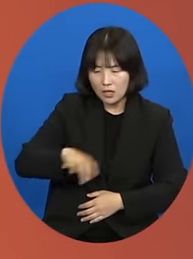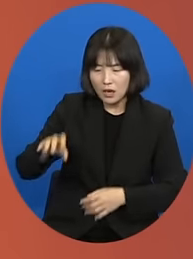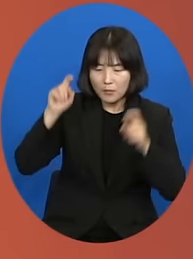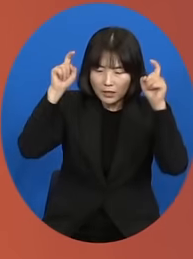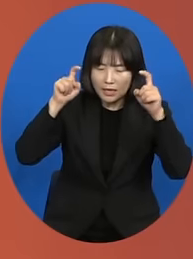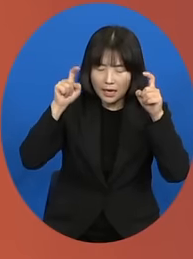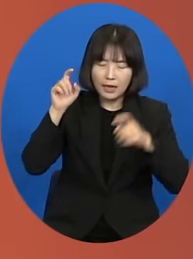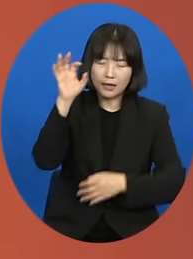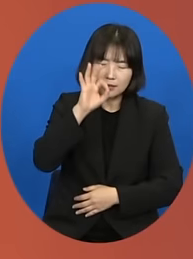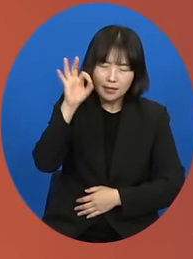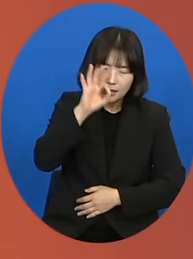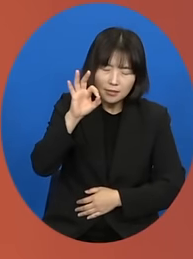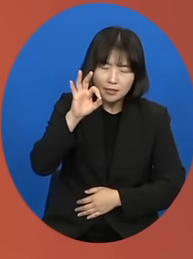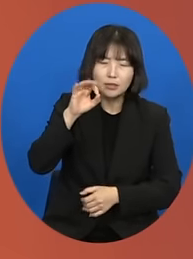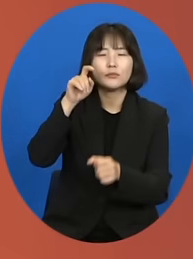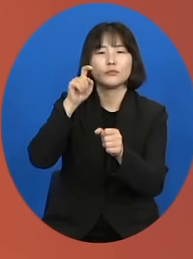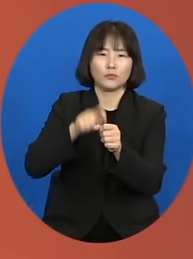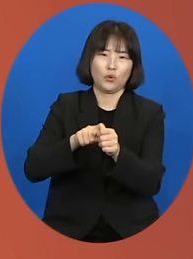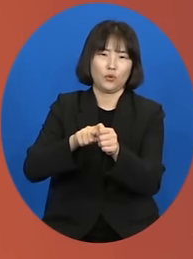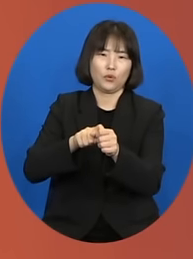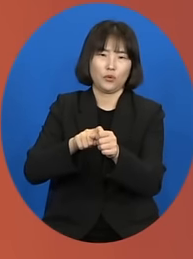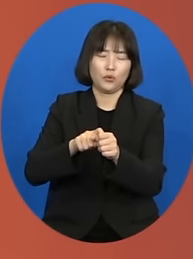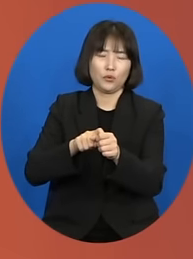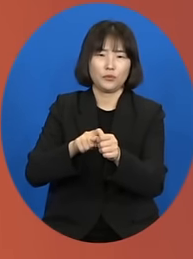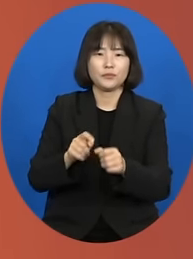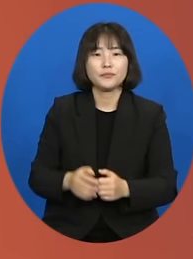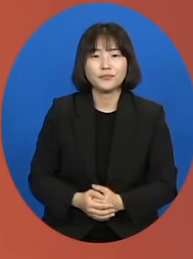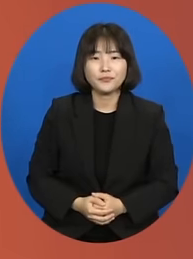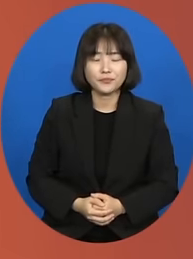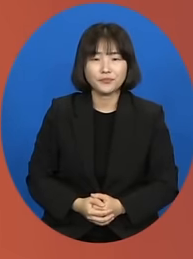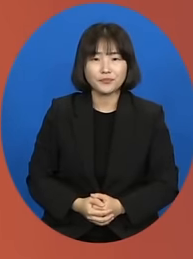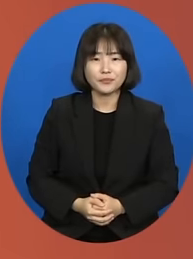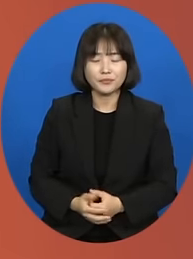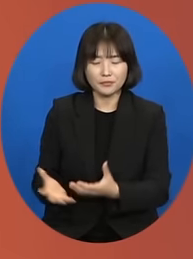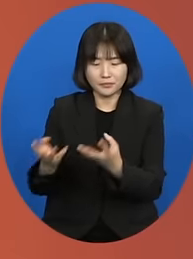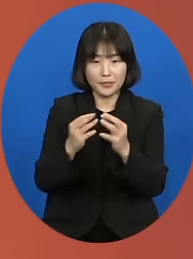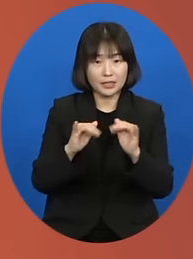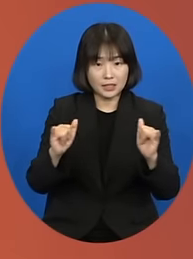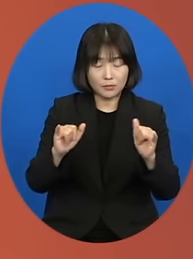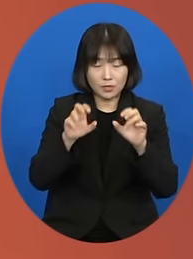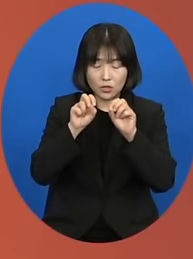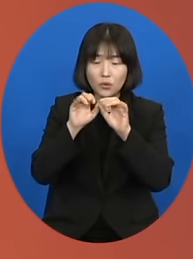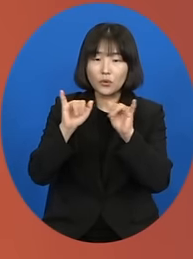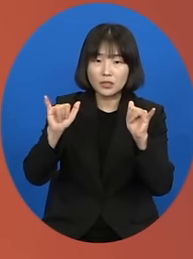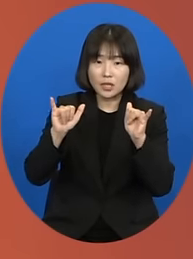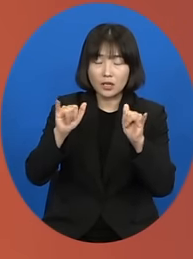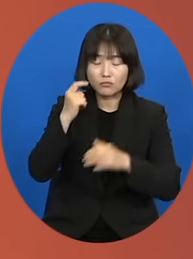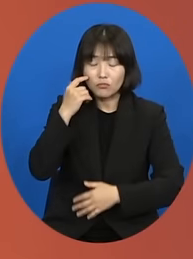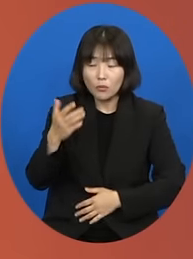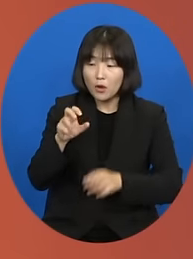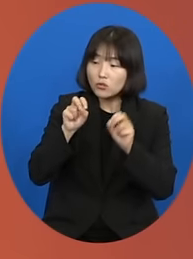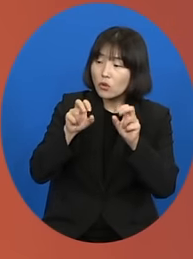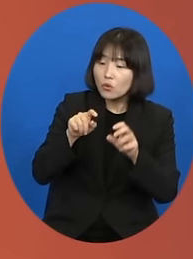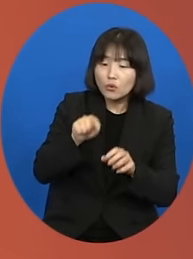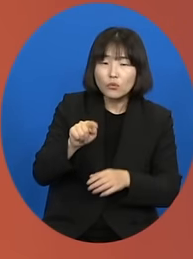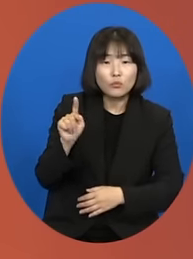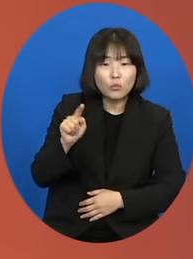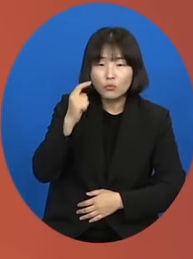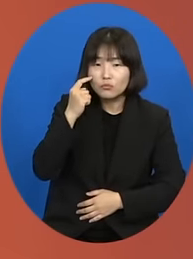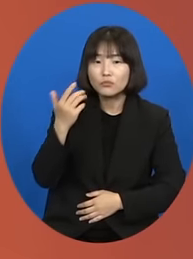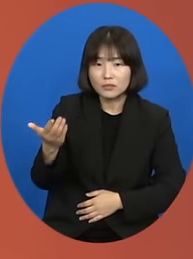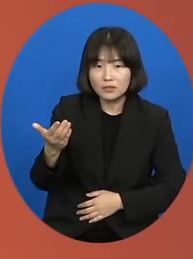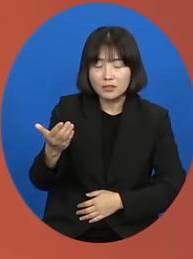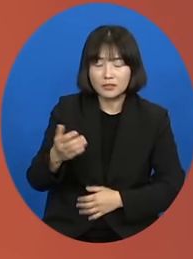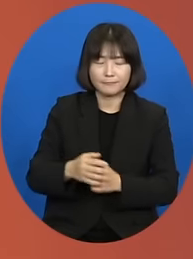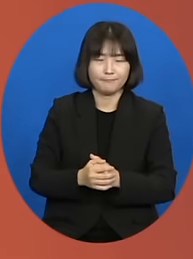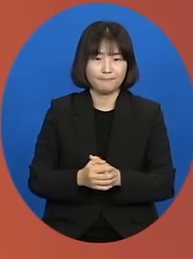찾으러 왔다라고 말씀하고 있습니다. 많은 분들이 선교사에게 물어봅니다. 선교는 뭐예요? 라고 물어보면